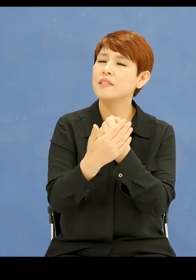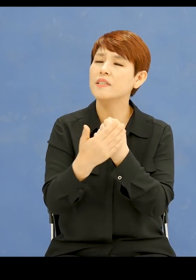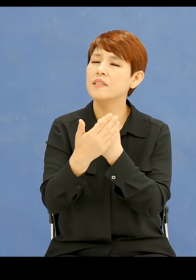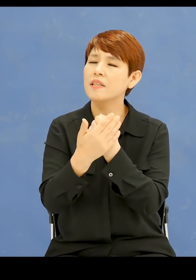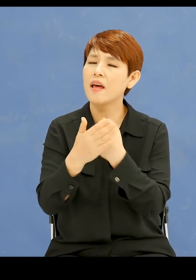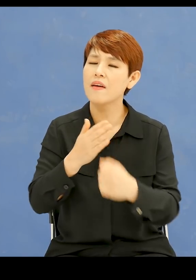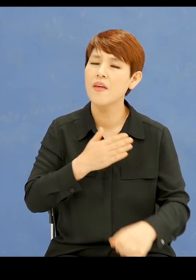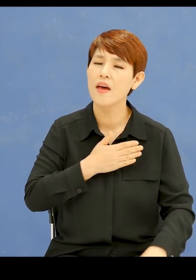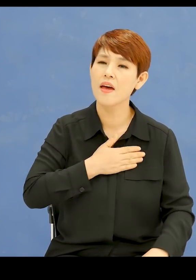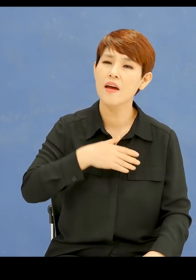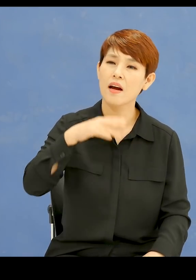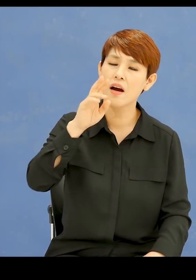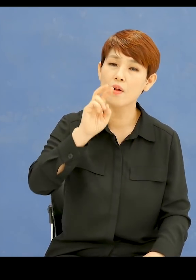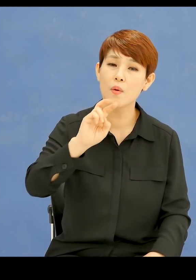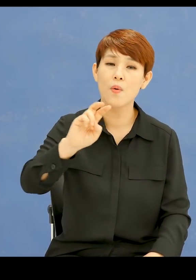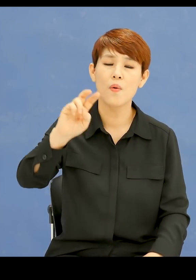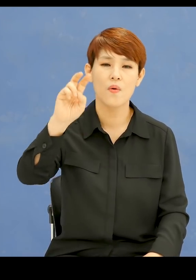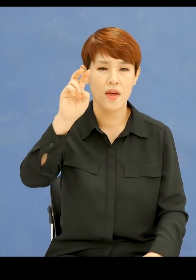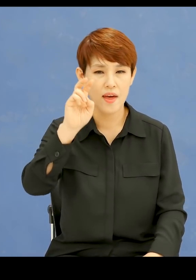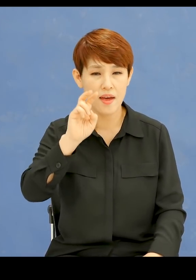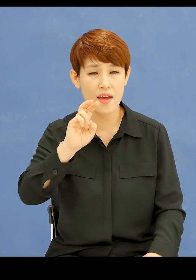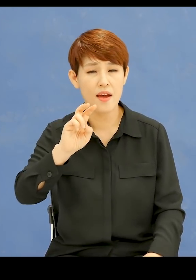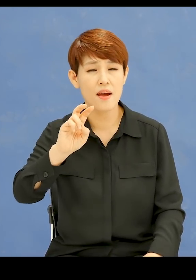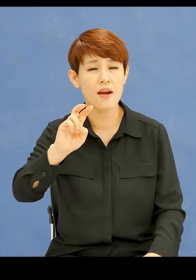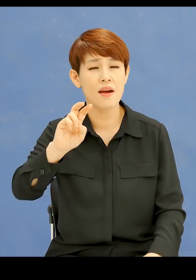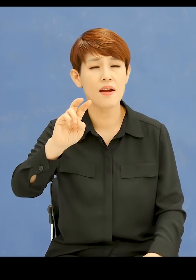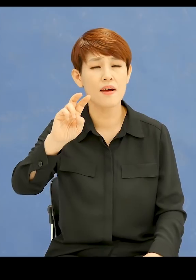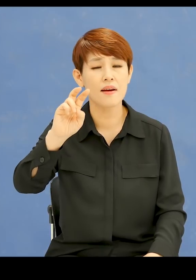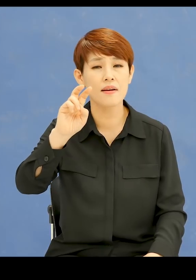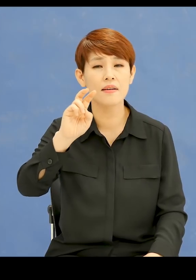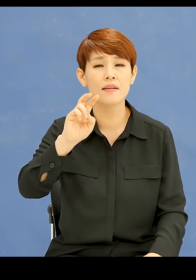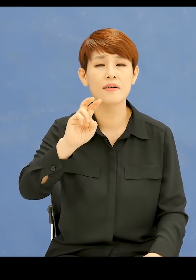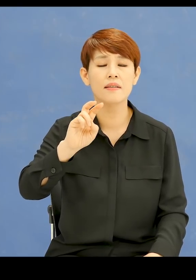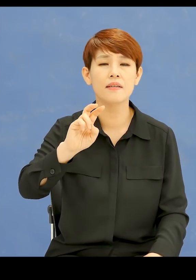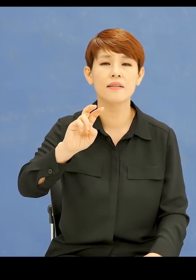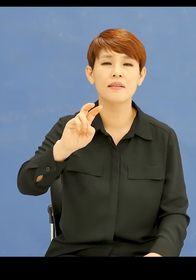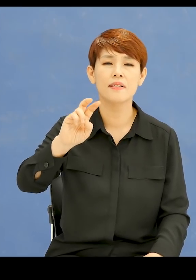아버지 은혜 내가 노래해